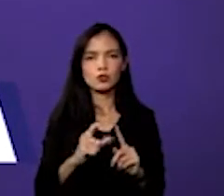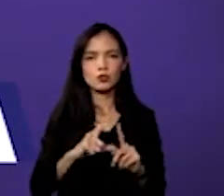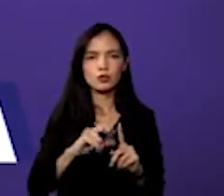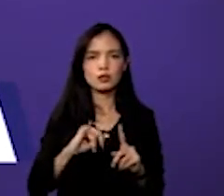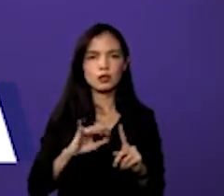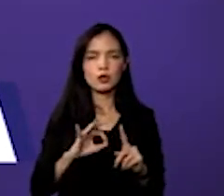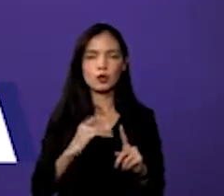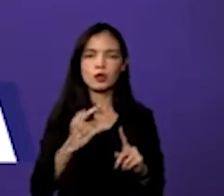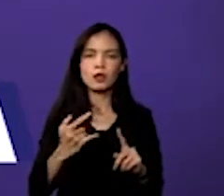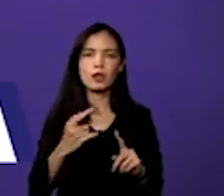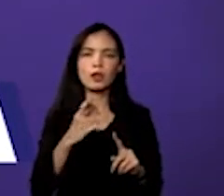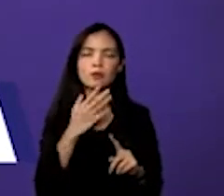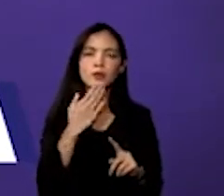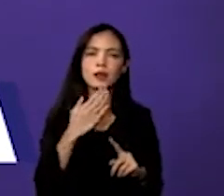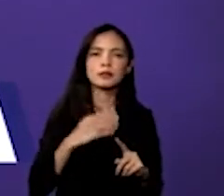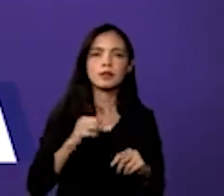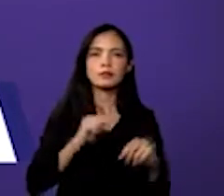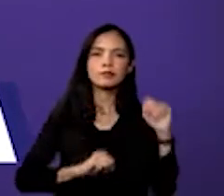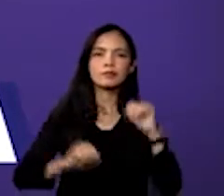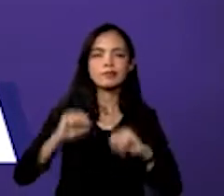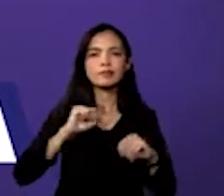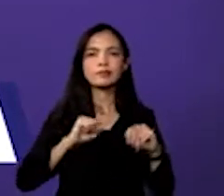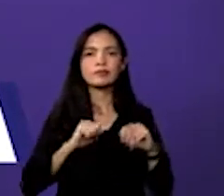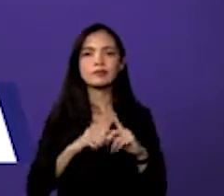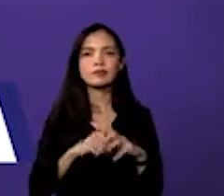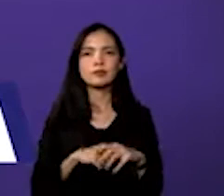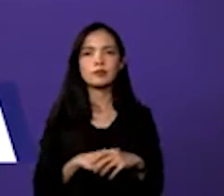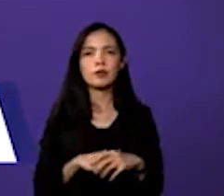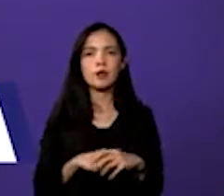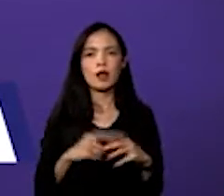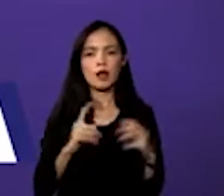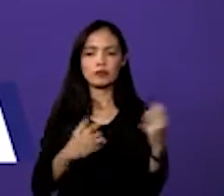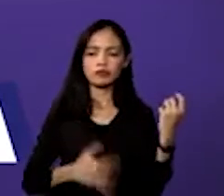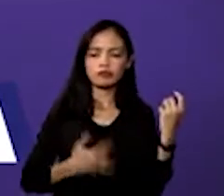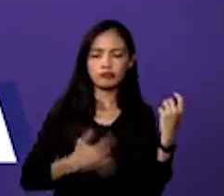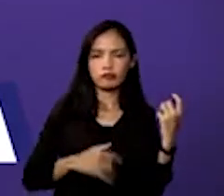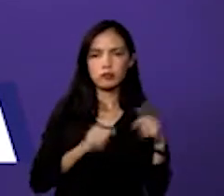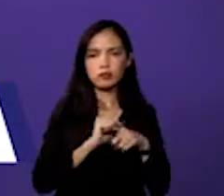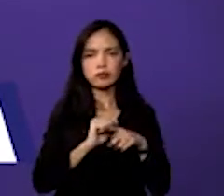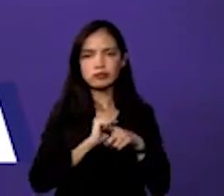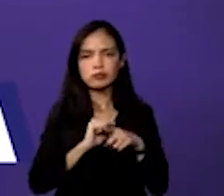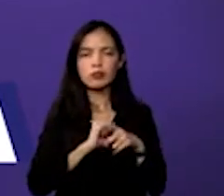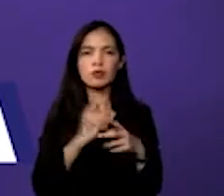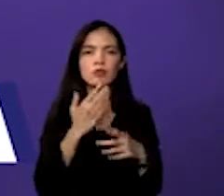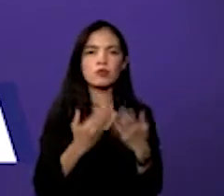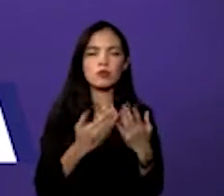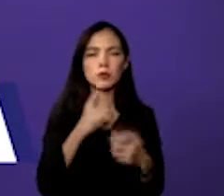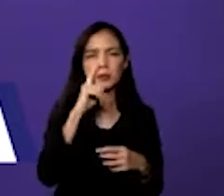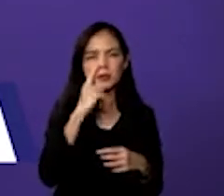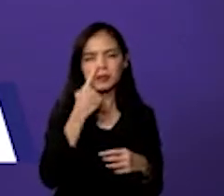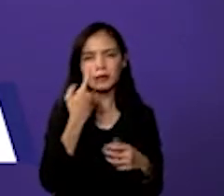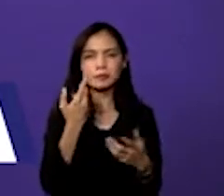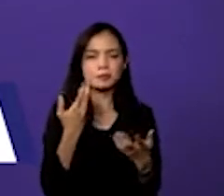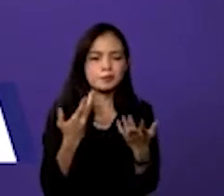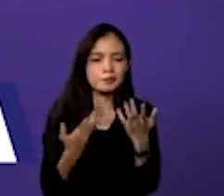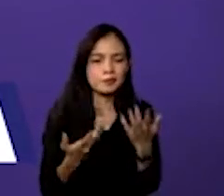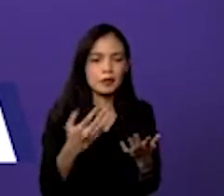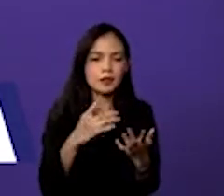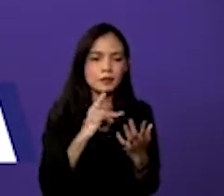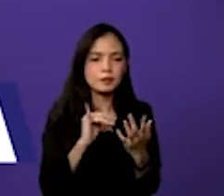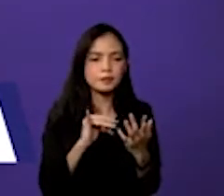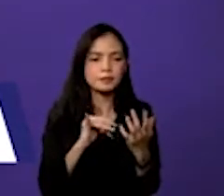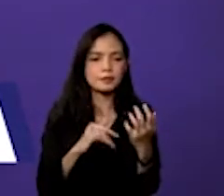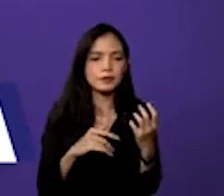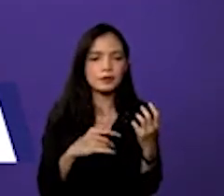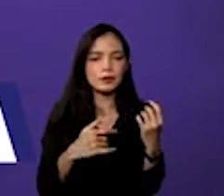ngelakuin hal-hal di di dalam musik gitu kayak mungkin kalau saya lagi bosan banget saya bikinbikin cover